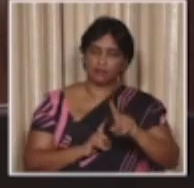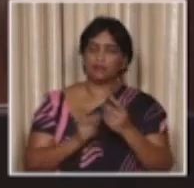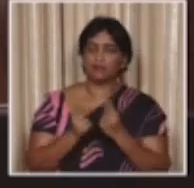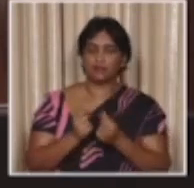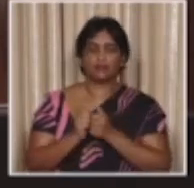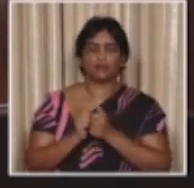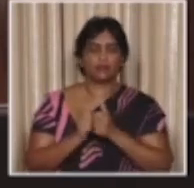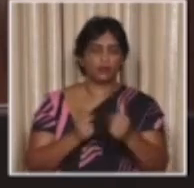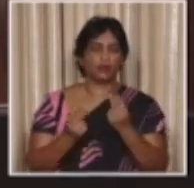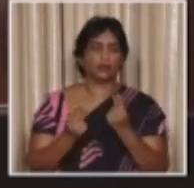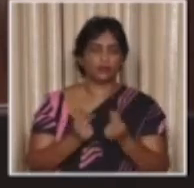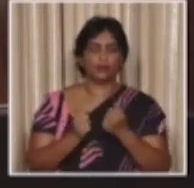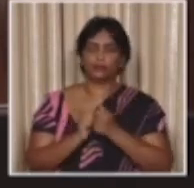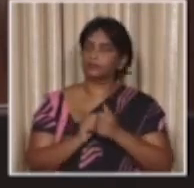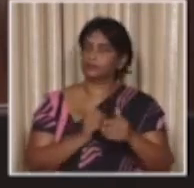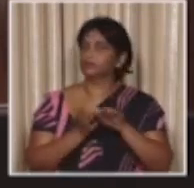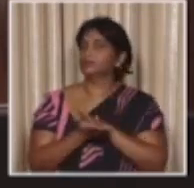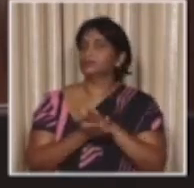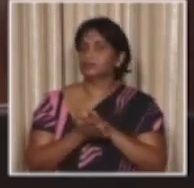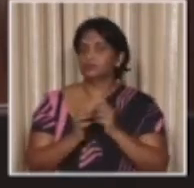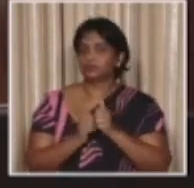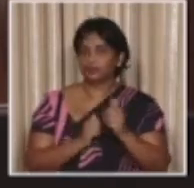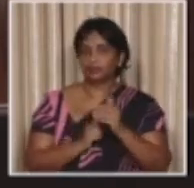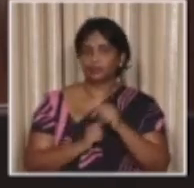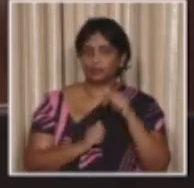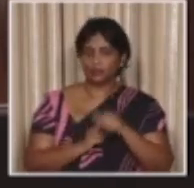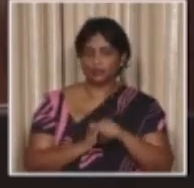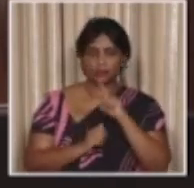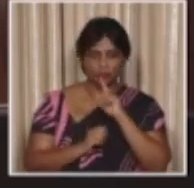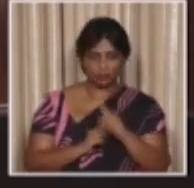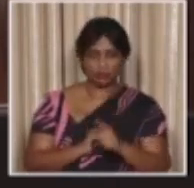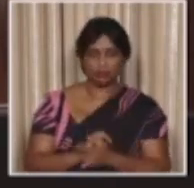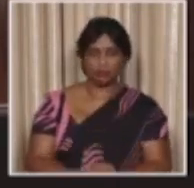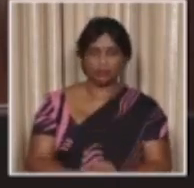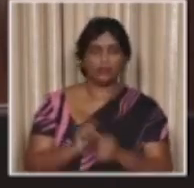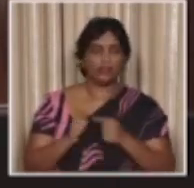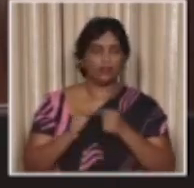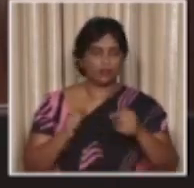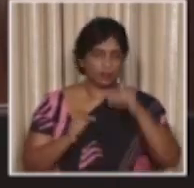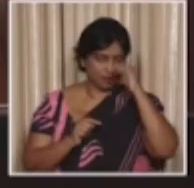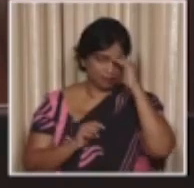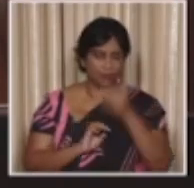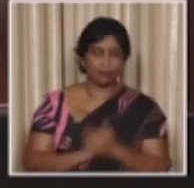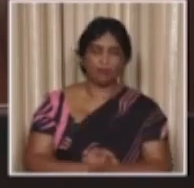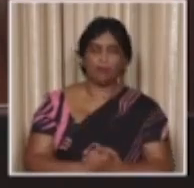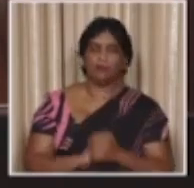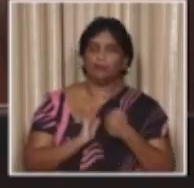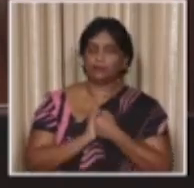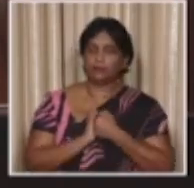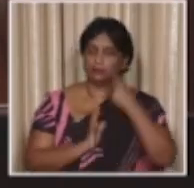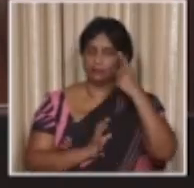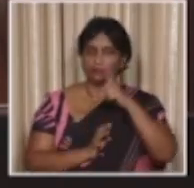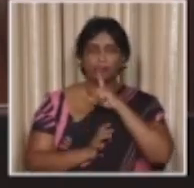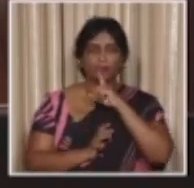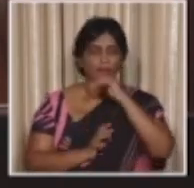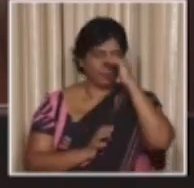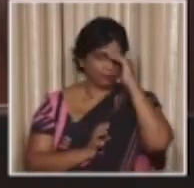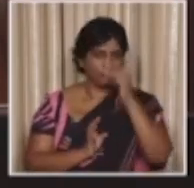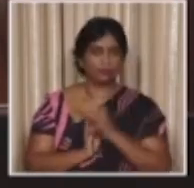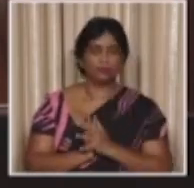වහාම කඩිනමින් අවශ්‍ය කටයුතු සිද්ධ කරන්න කියලා මේ වෙලාවේ නියෝ ගරු විපක්ෂ නායකතුමා ගරු නියෝජ්‍ය